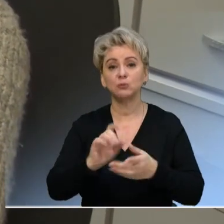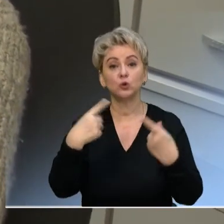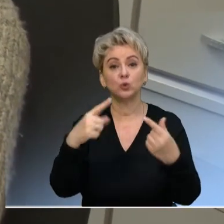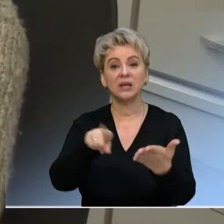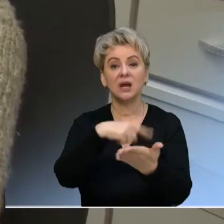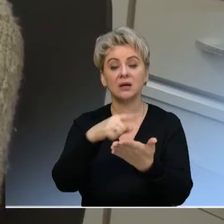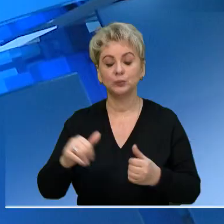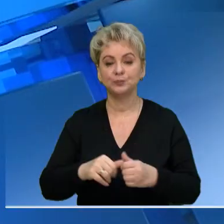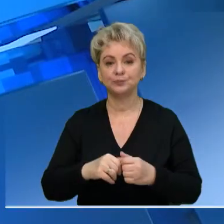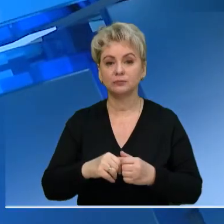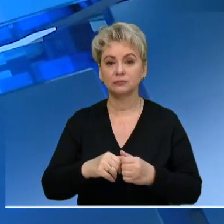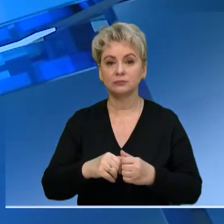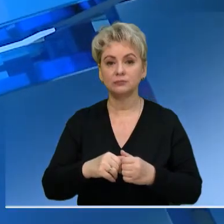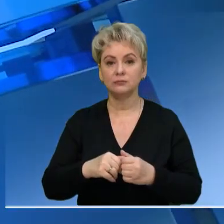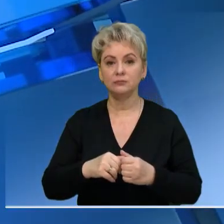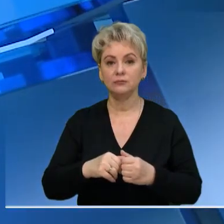другие города.